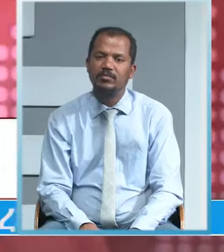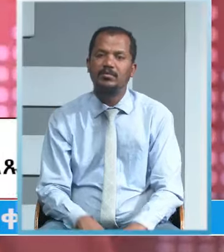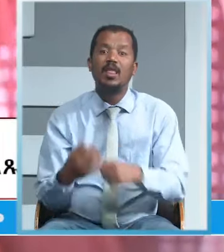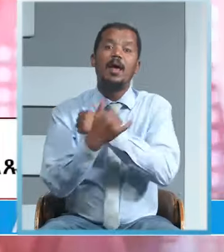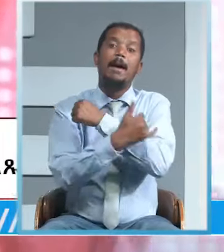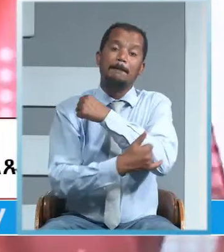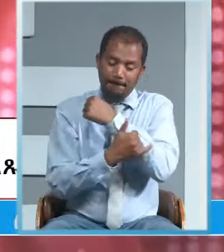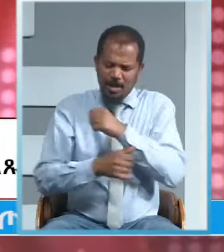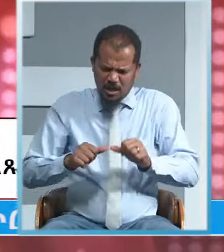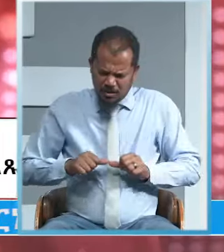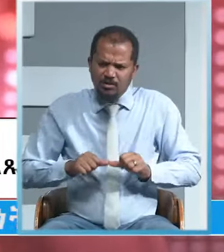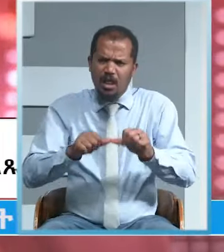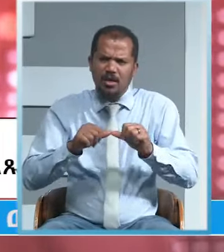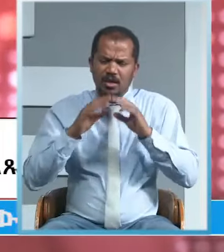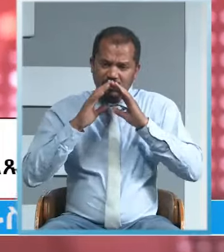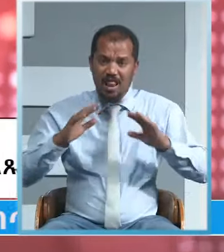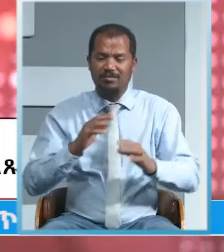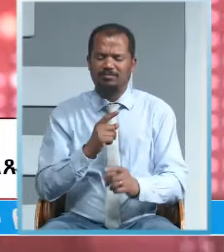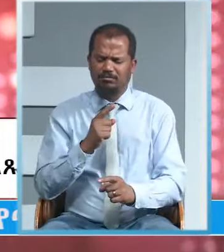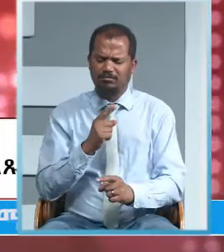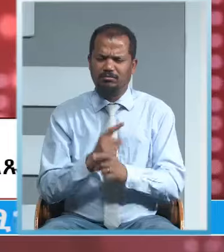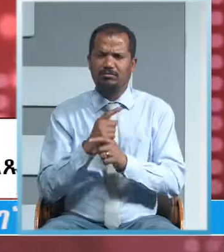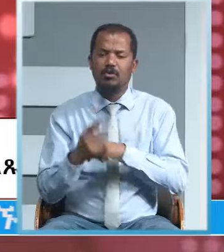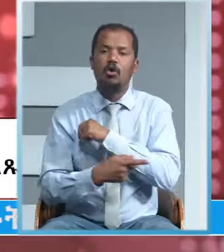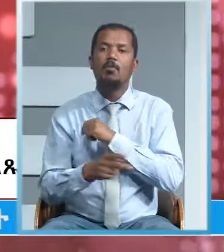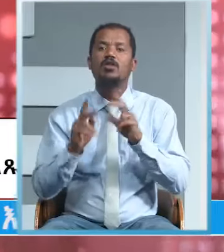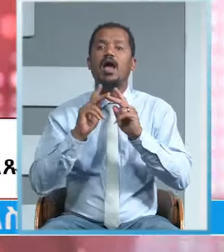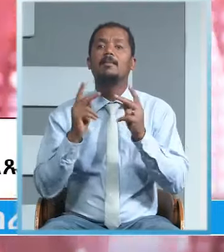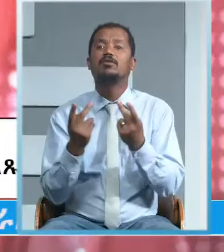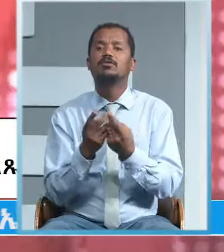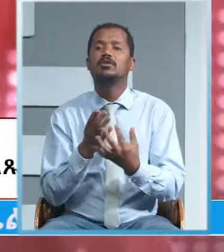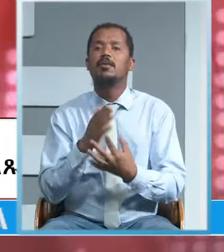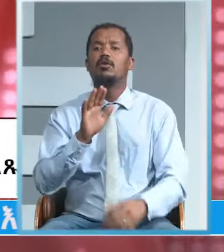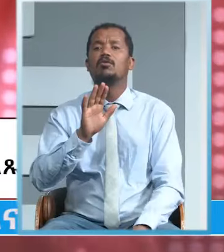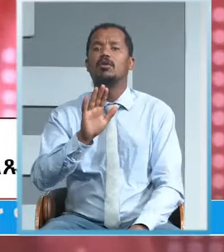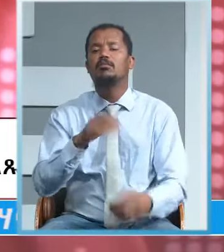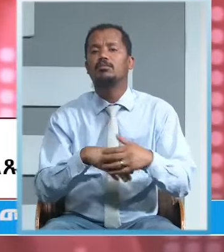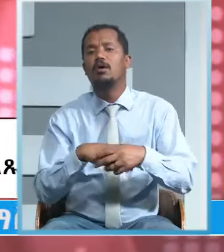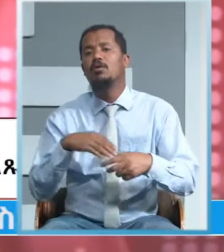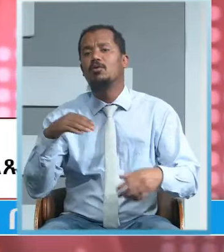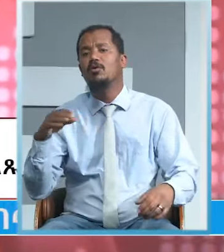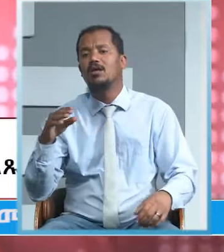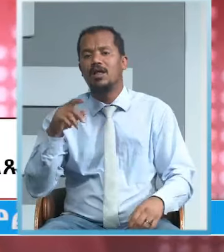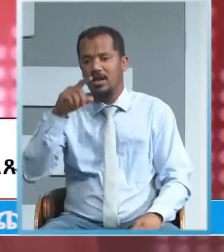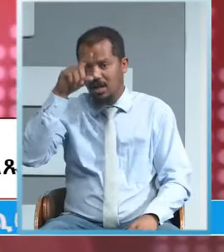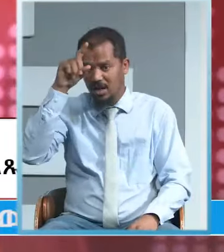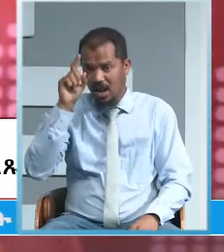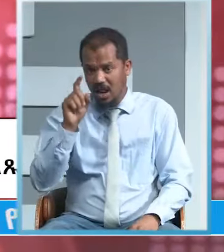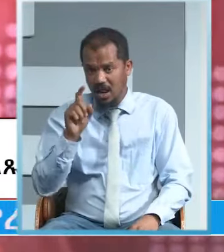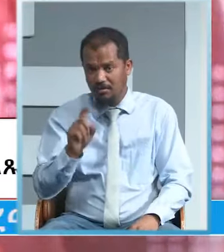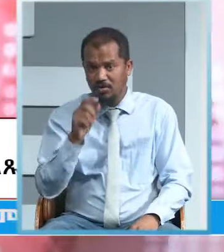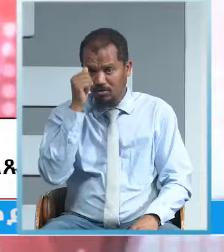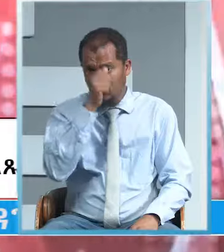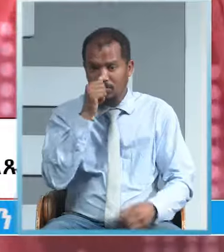በሀገሪቱ ዘላቂ ሰላም እንዲረጋገጥ የፖለቲካ ፓርቲዎች የበኩላቸውን መወጣት እንዳለባቸው